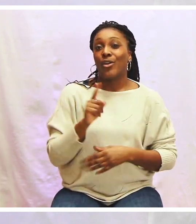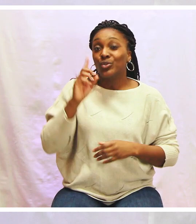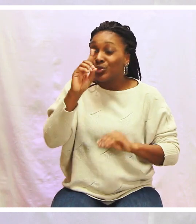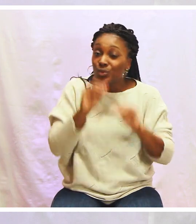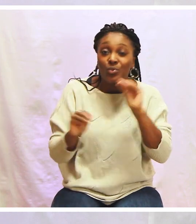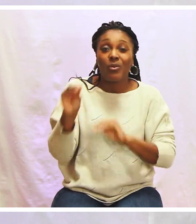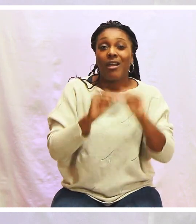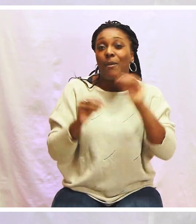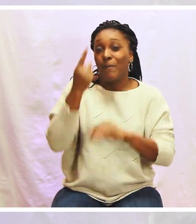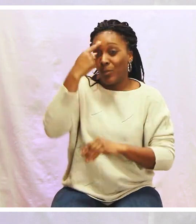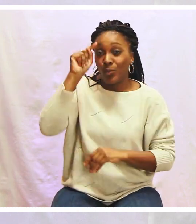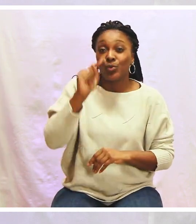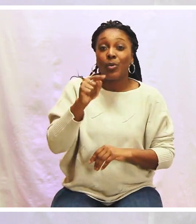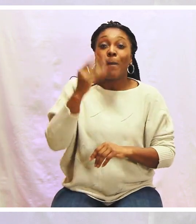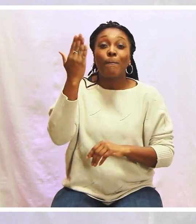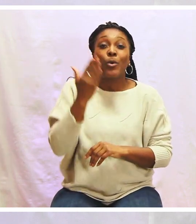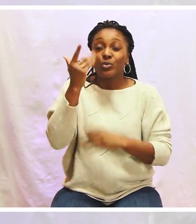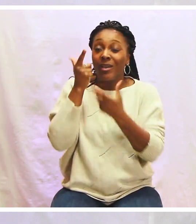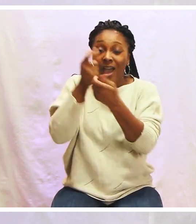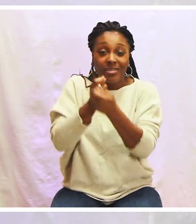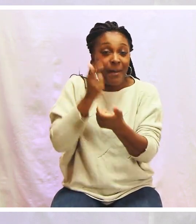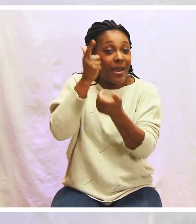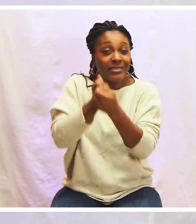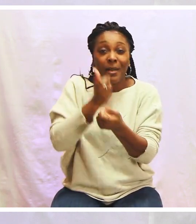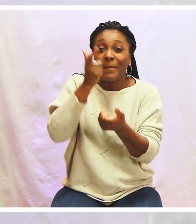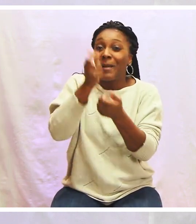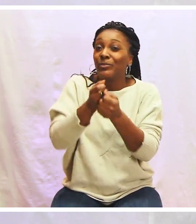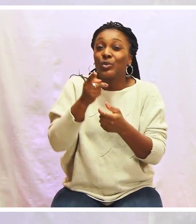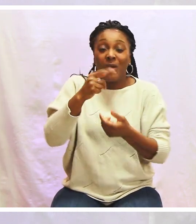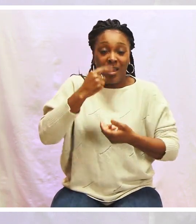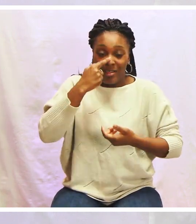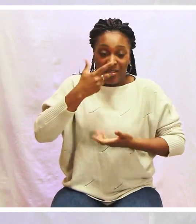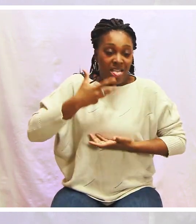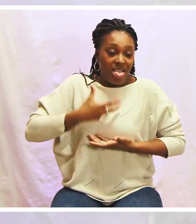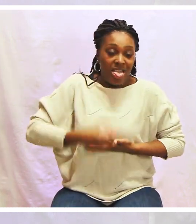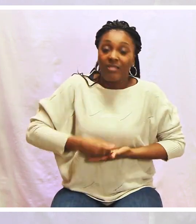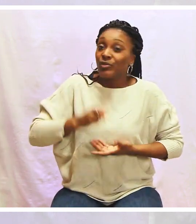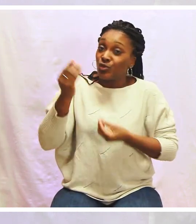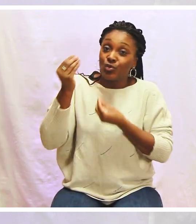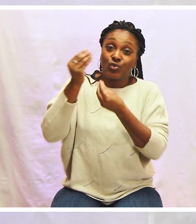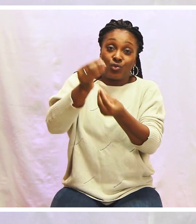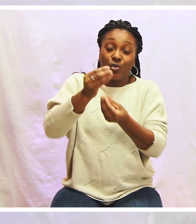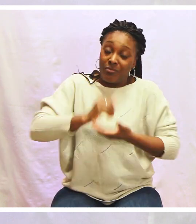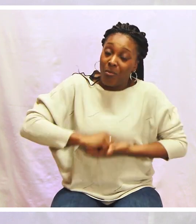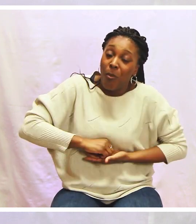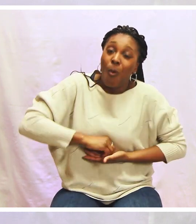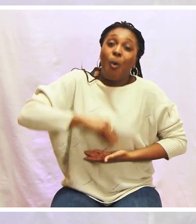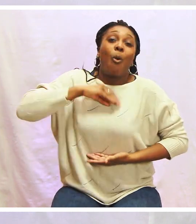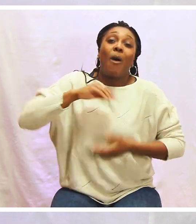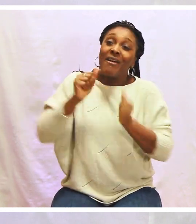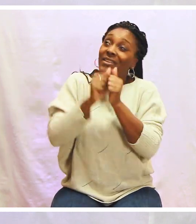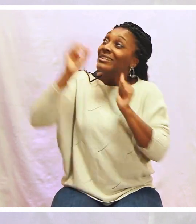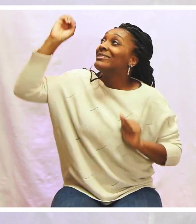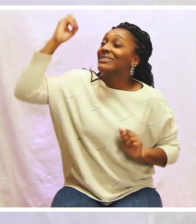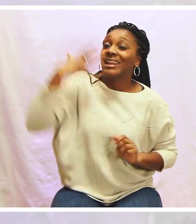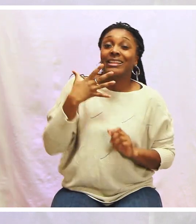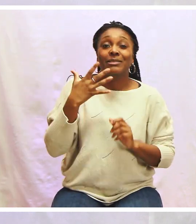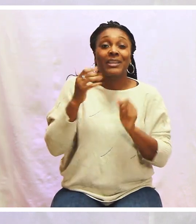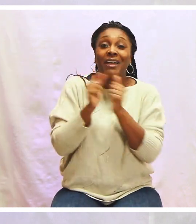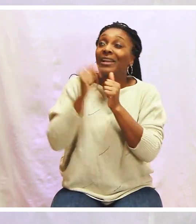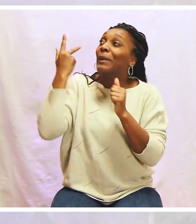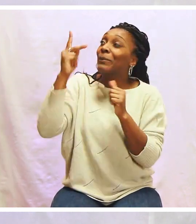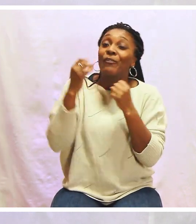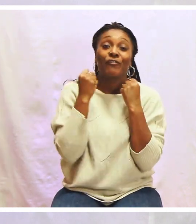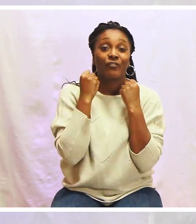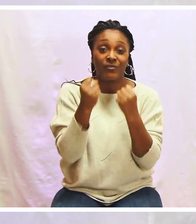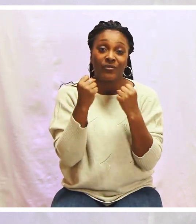toi, il pourvoira à tes besoins, il te comblera de ce que peut-être tu as laissé du vide. Dieu va venir le remplir par son esprit et par sa force toute